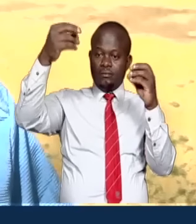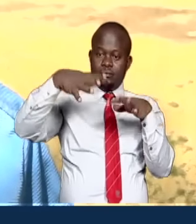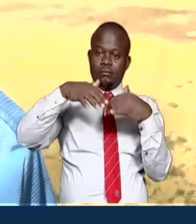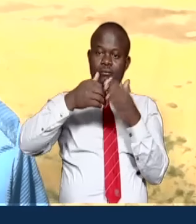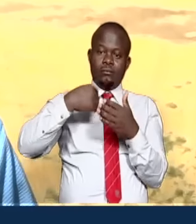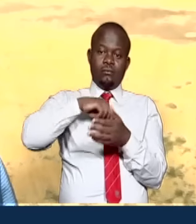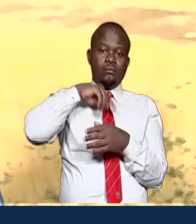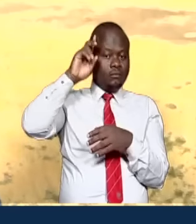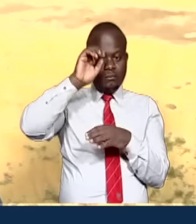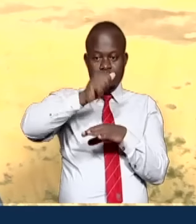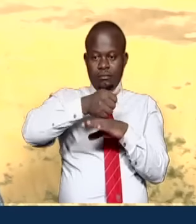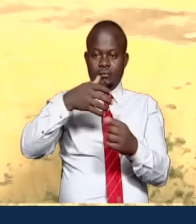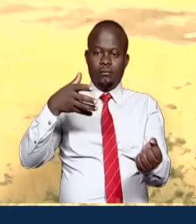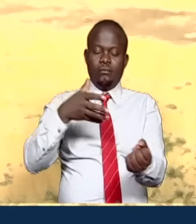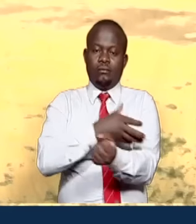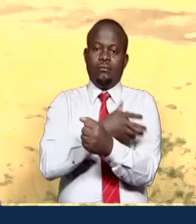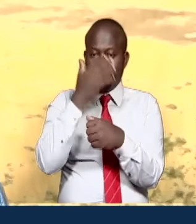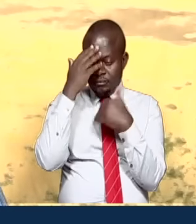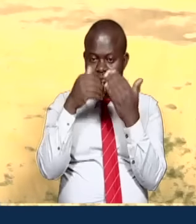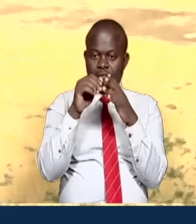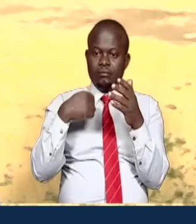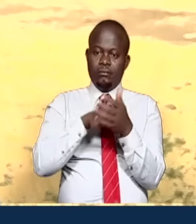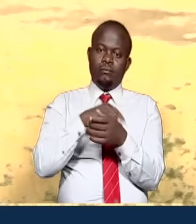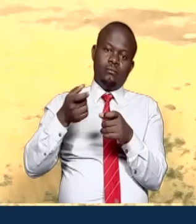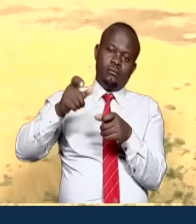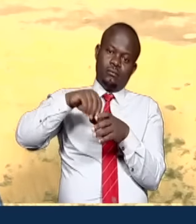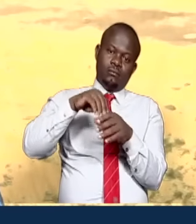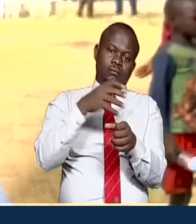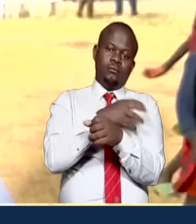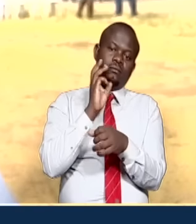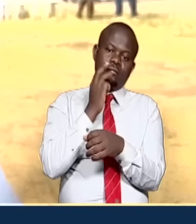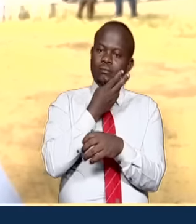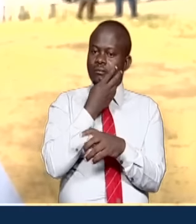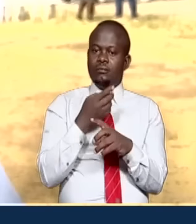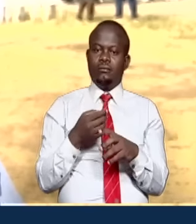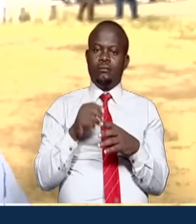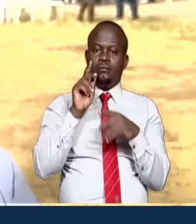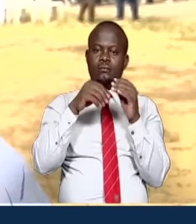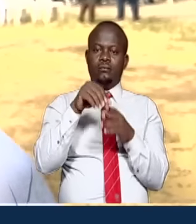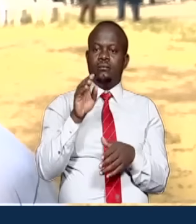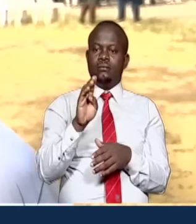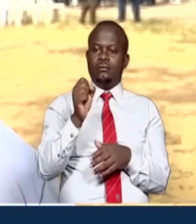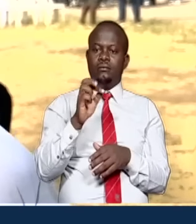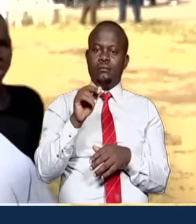numva bashyiraho imbaraga zo kugira ngo batwongerere ingufu mu mazi. Abanyabugesera cyane cyane nk'ahano Gashora